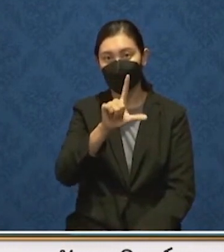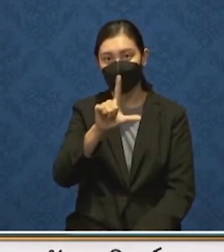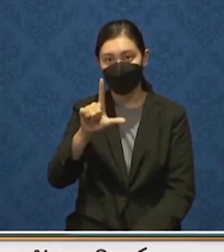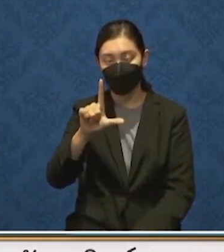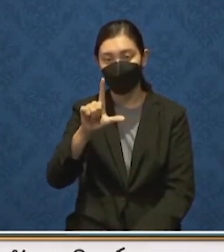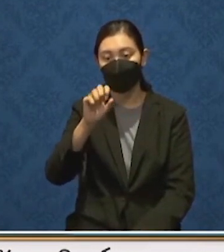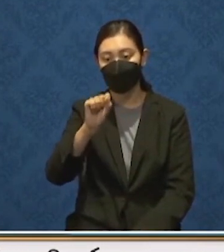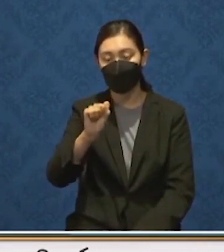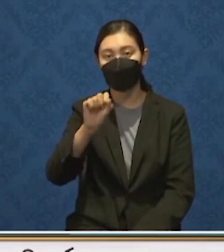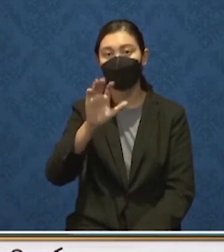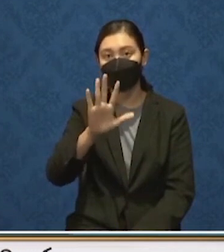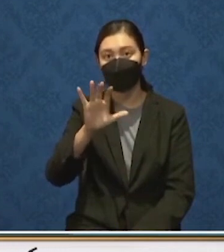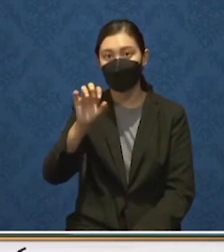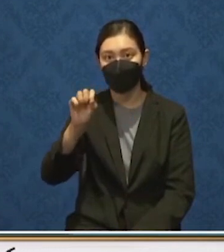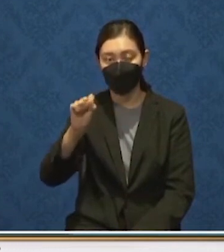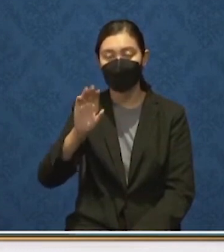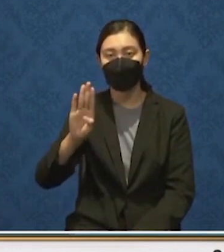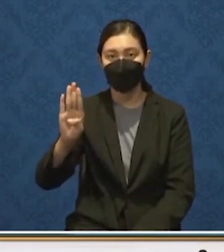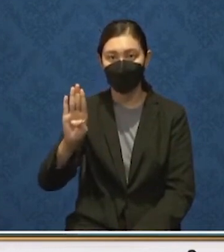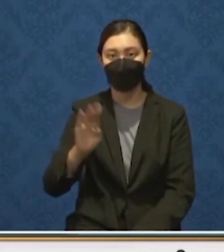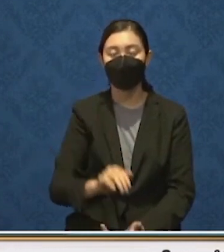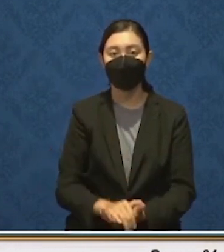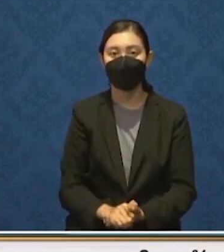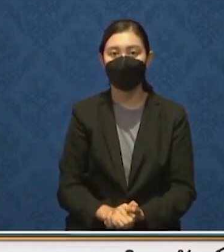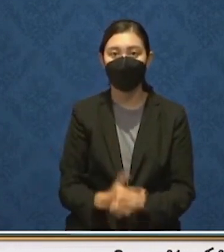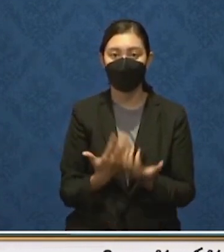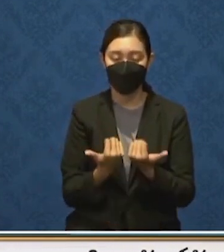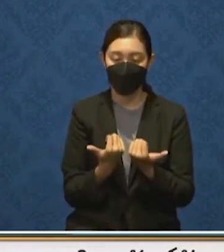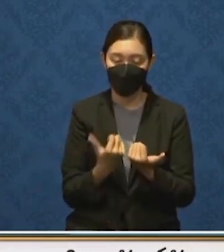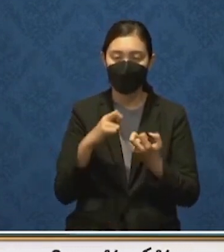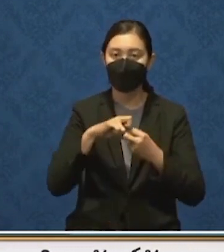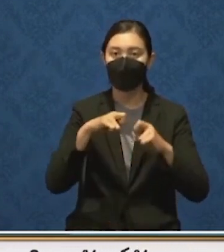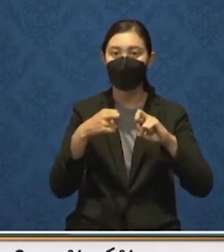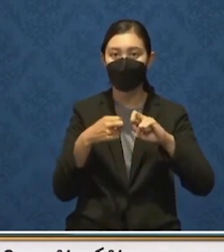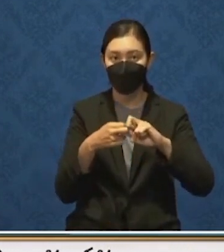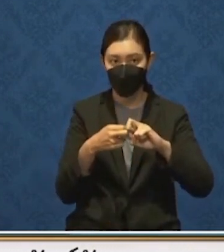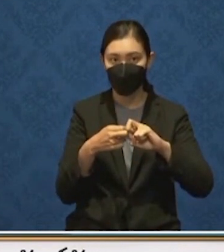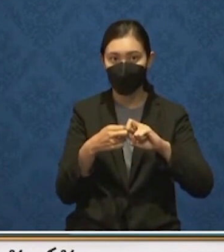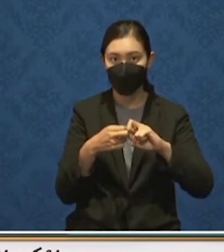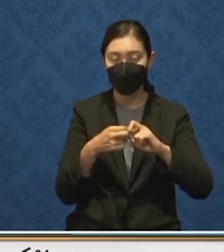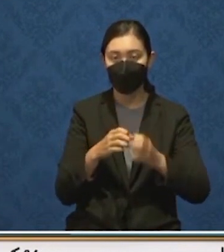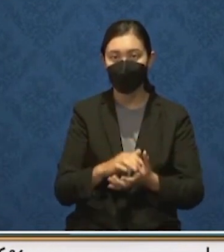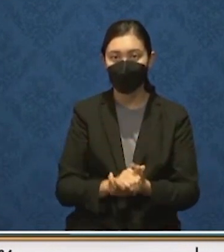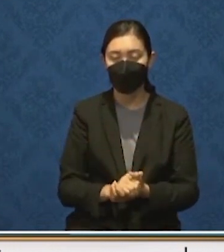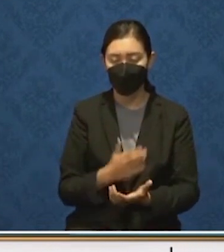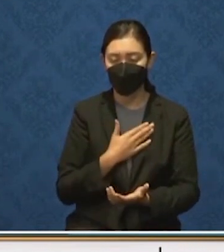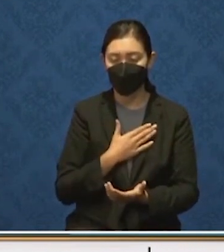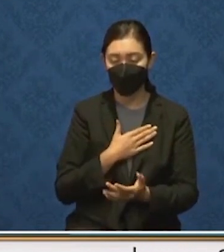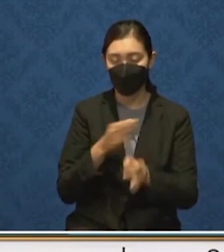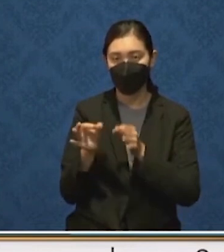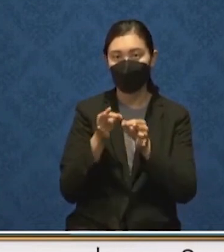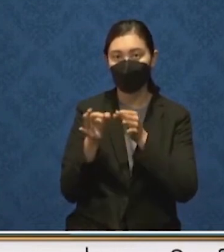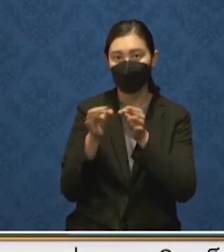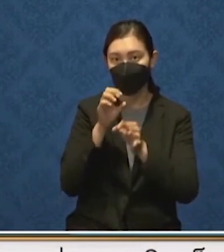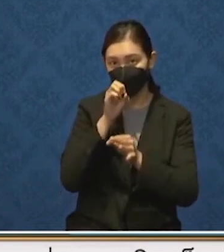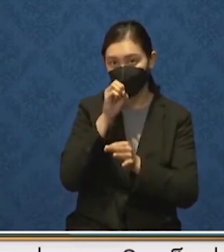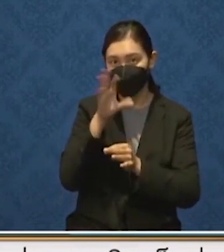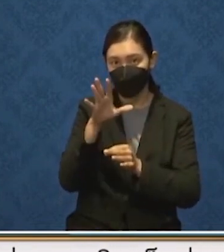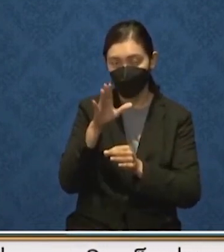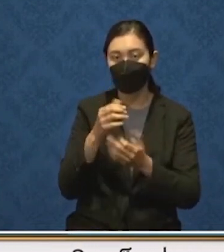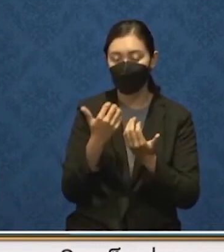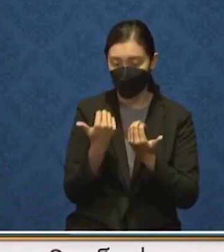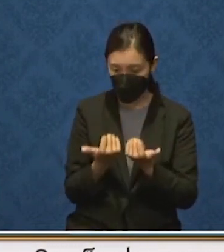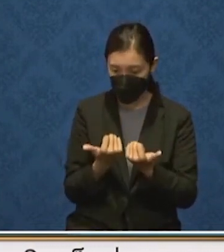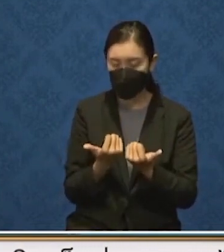าทซึ่เรื่องนี้นะครบเป็ประเด็นการที่ได้เรีนกับท่านประทานไปอยางสมารทกวามีการจะเป็การ